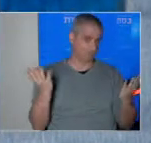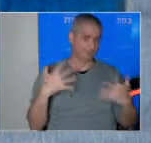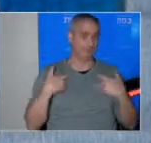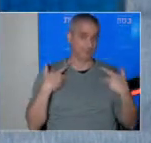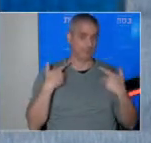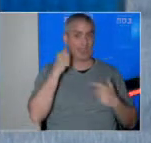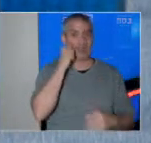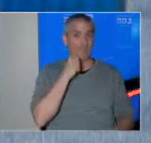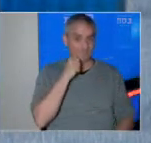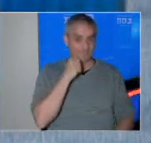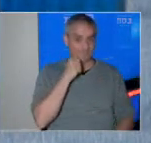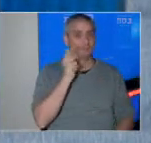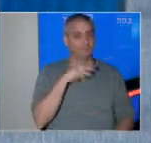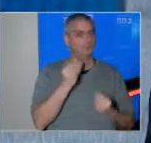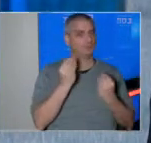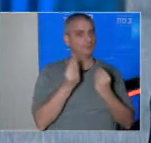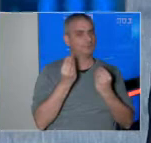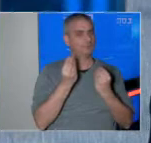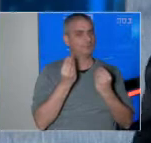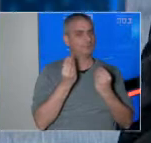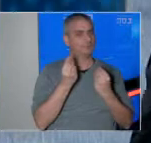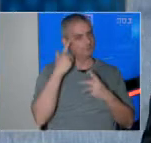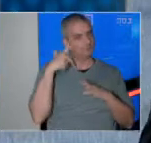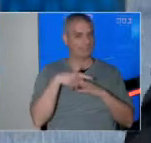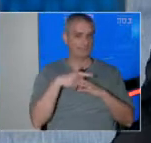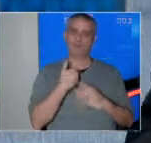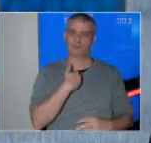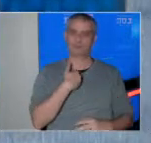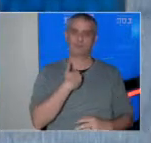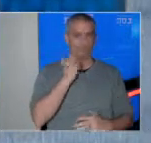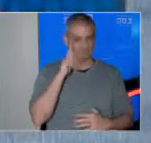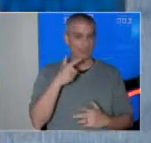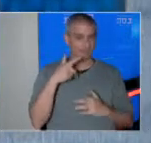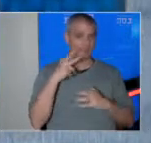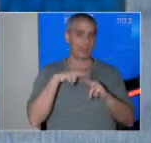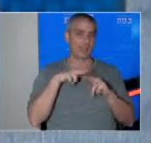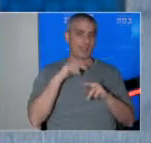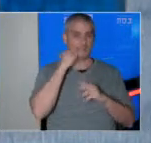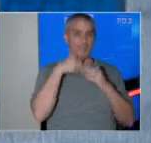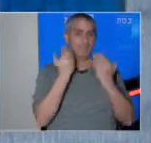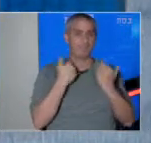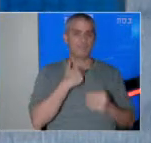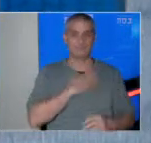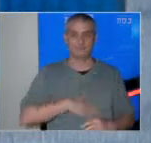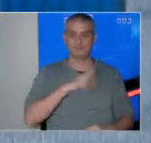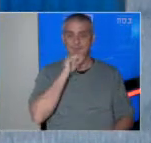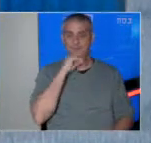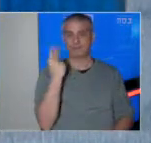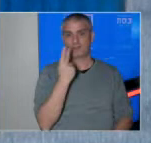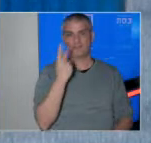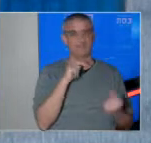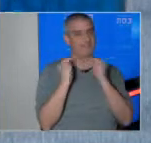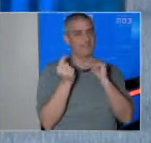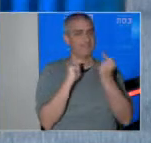לשמחה הלבנה, יש דברים שמטרידים אותנו, וצפויים גם לבות אותנו אחרי מחר בבוקר, ואנחנו רוצים לדבר כמובן על